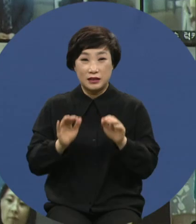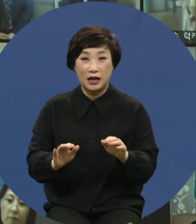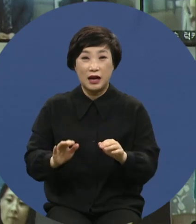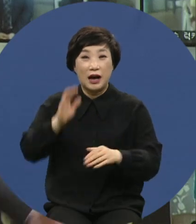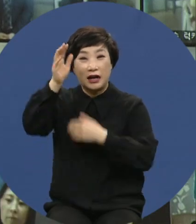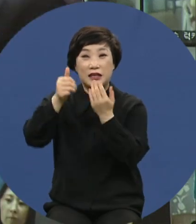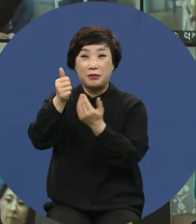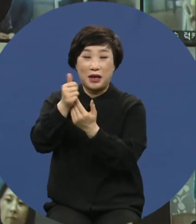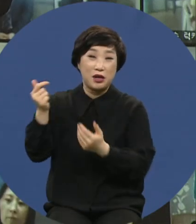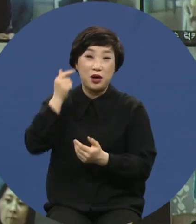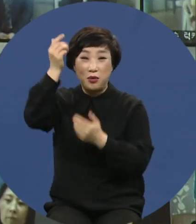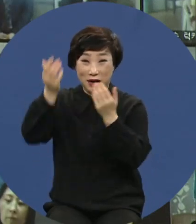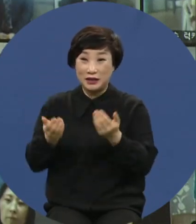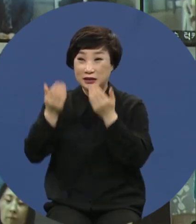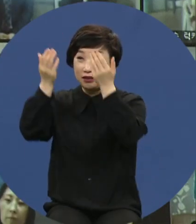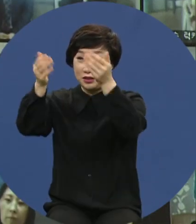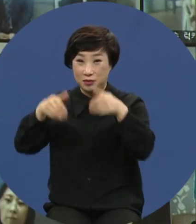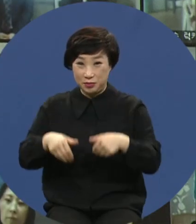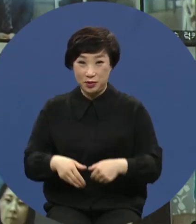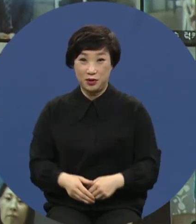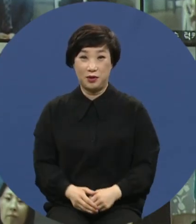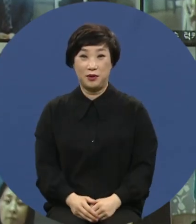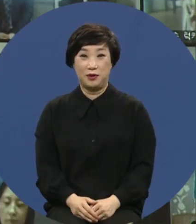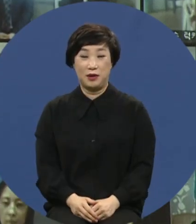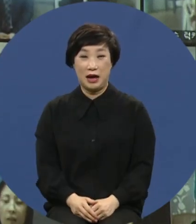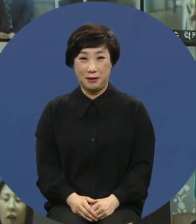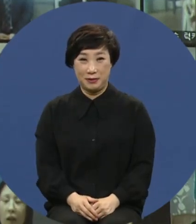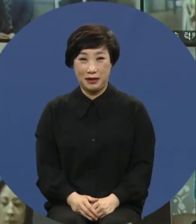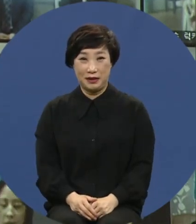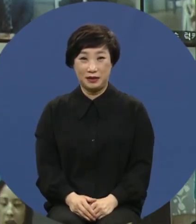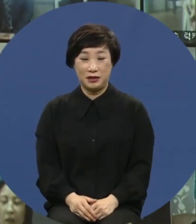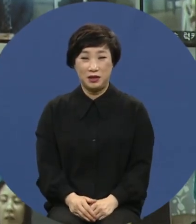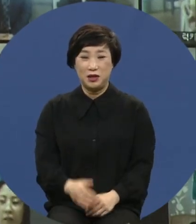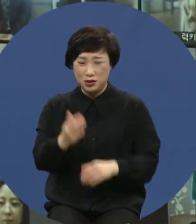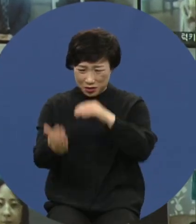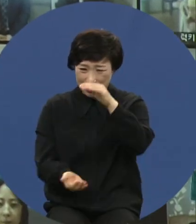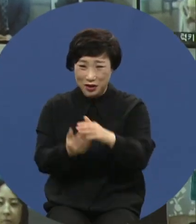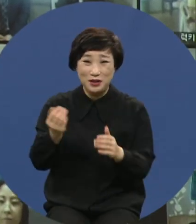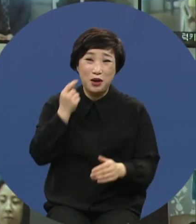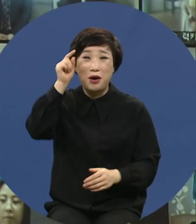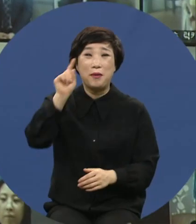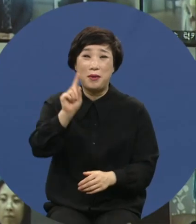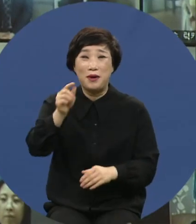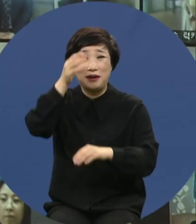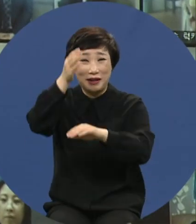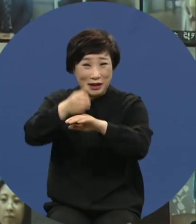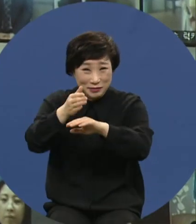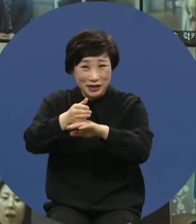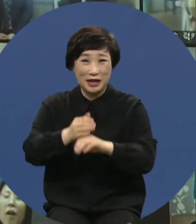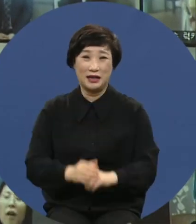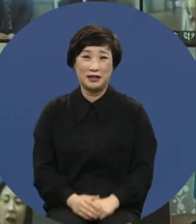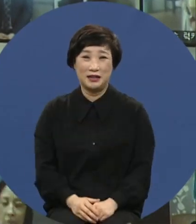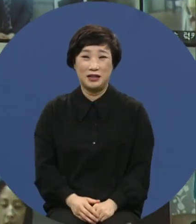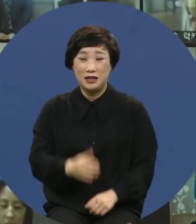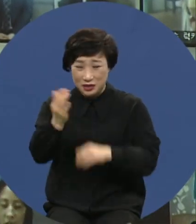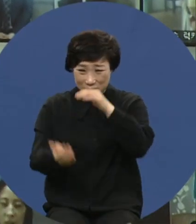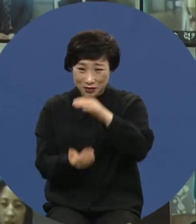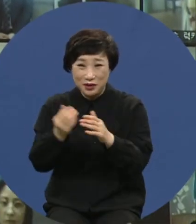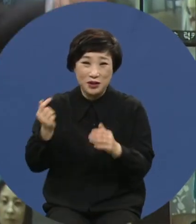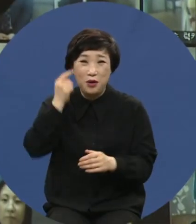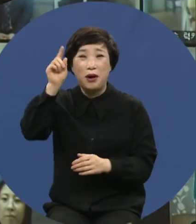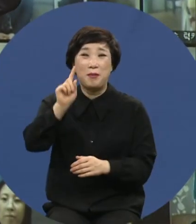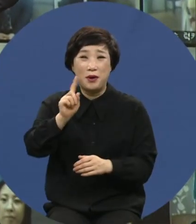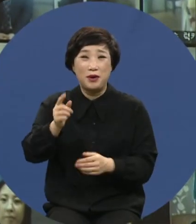그러므로 하나님께 영광을 돌려야 할 것이니라. 최고의 영광은 감사라 이 말이요, 최고의